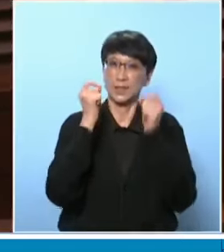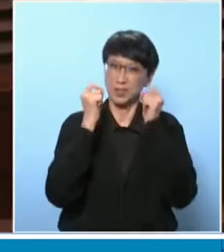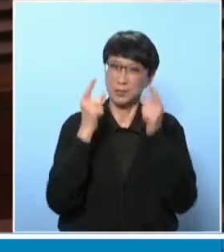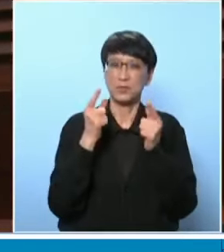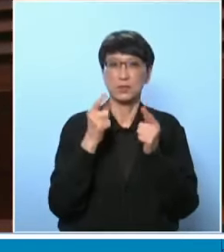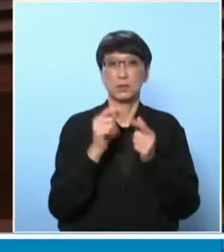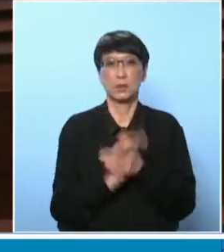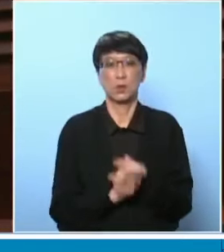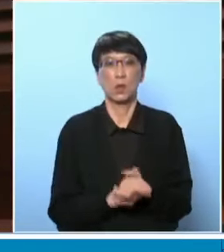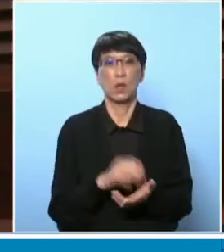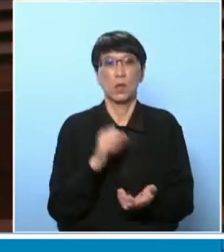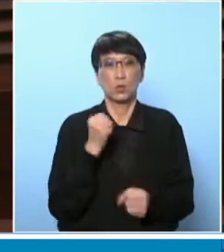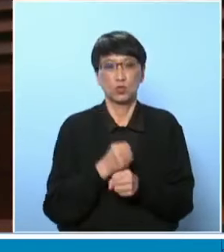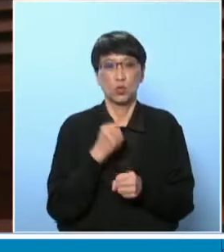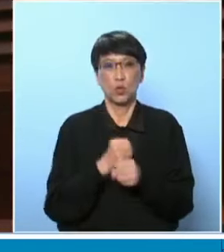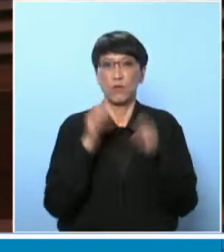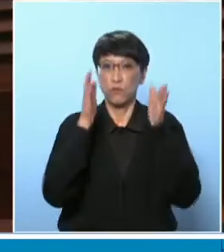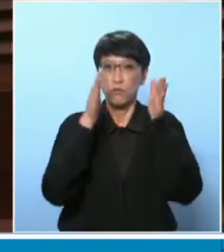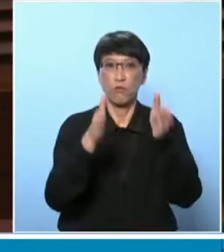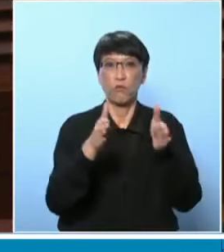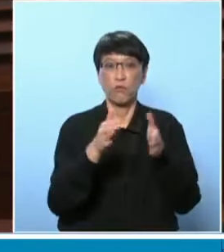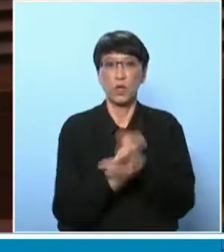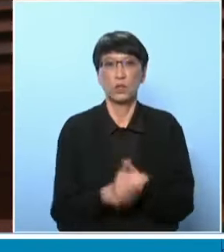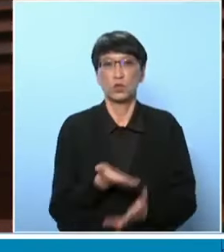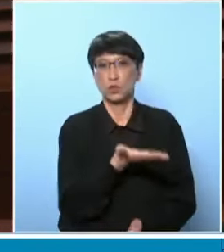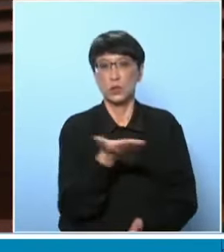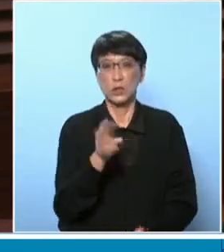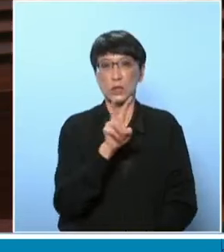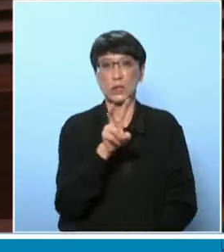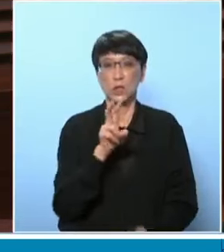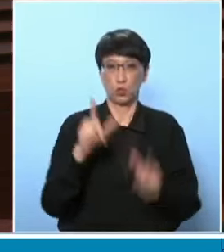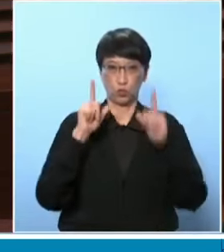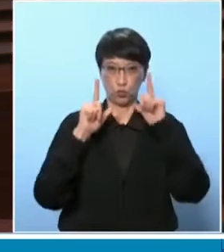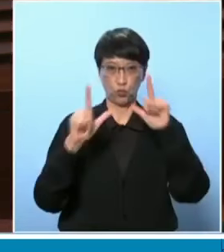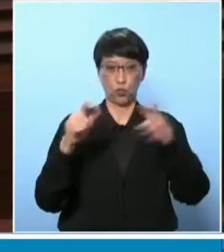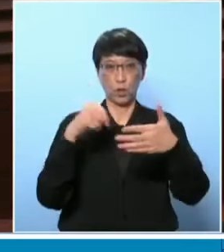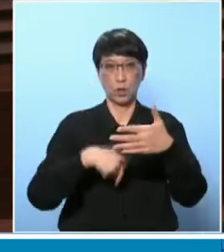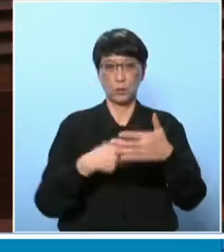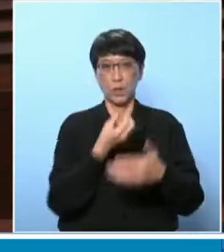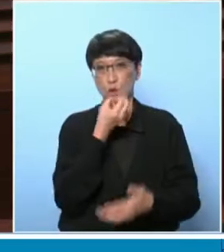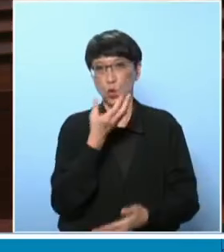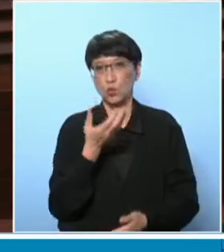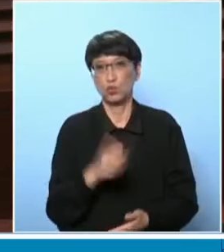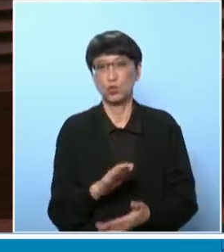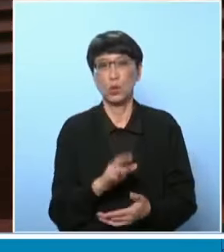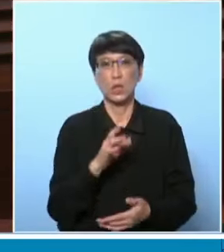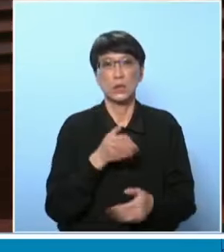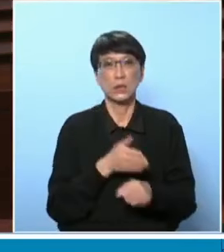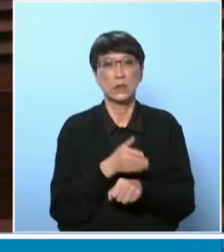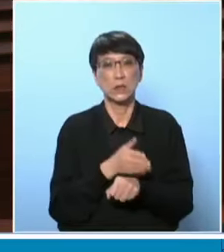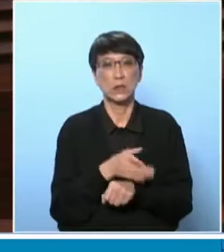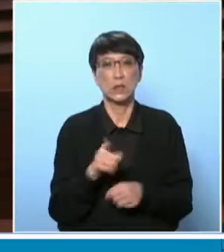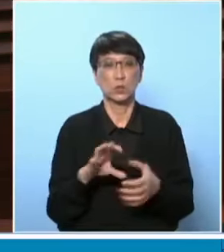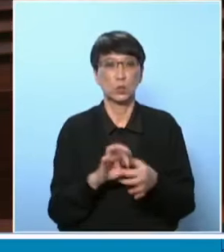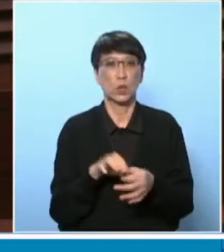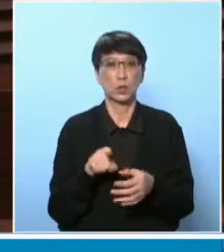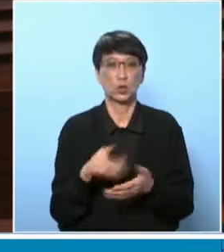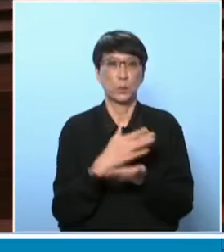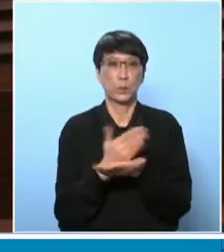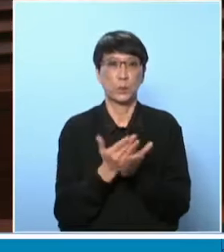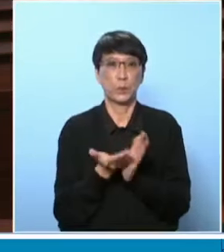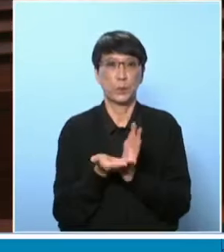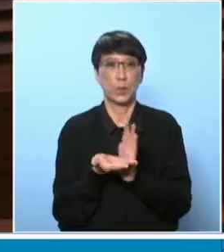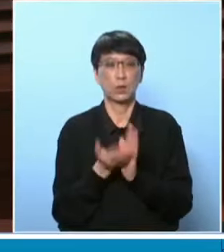這些都是我們做的方向。所以大家會見到我們在個答案裡面，我們都有提到接下來我們針對我們不同